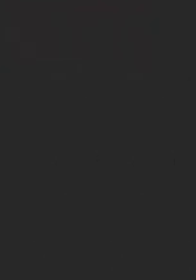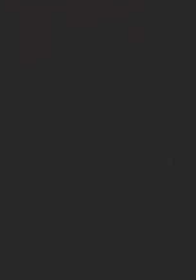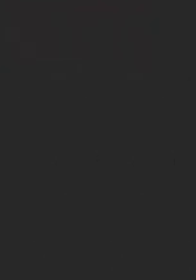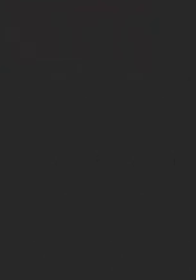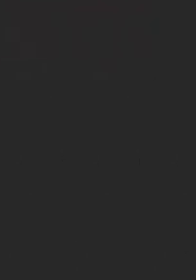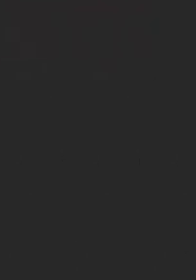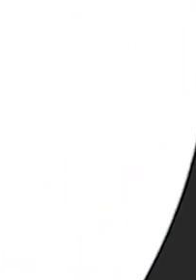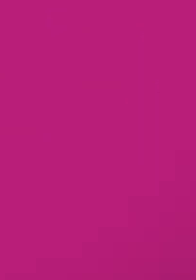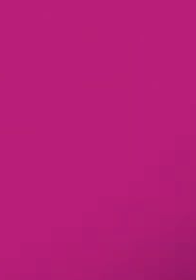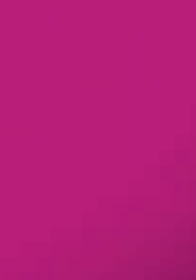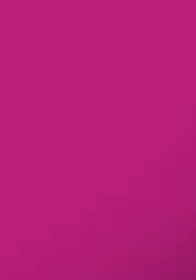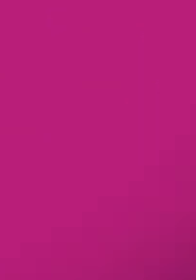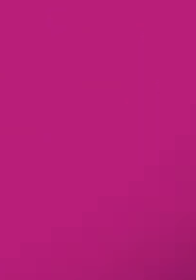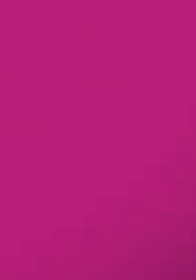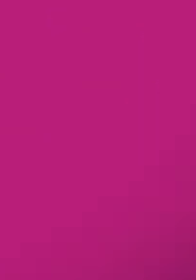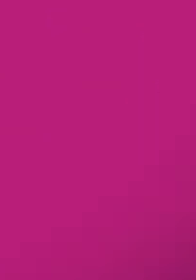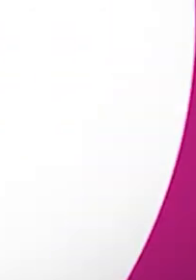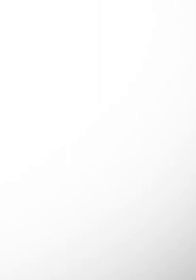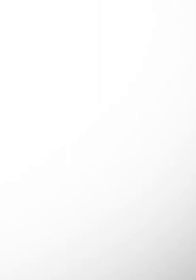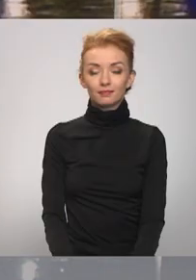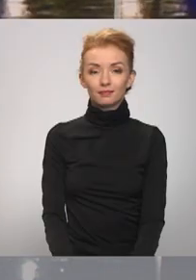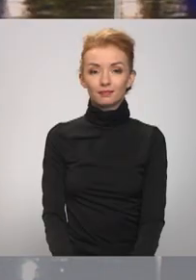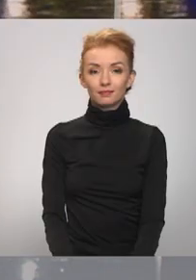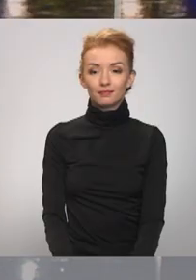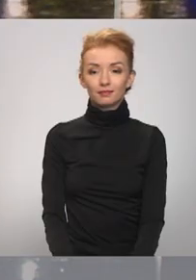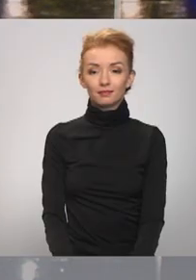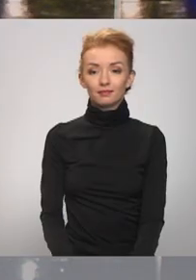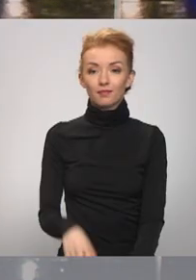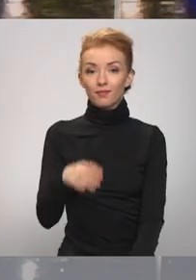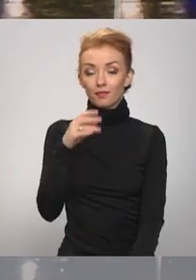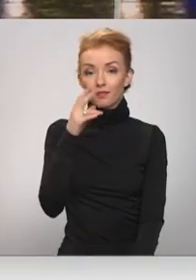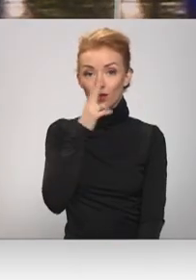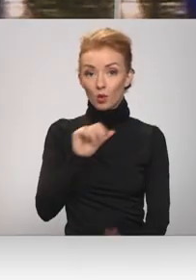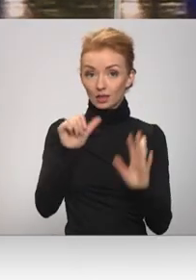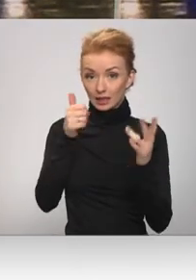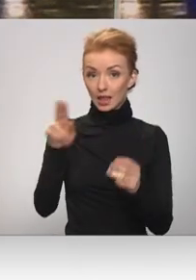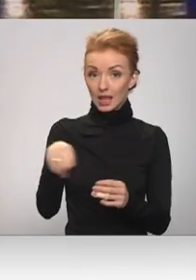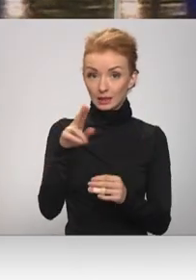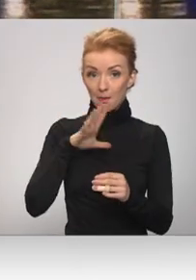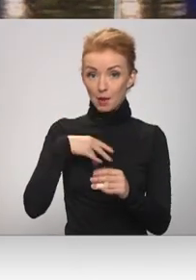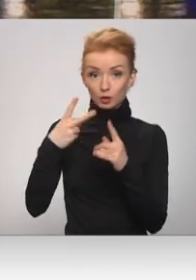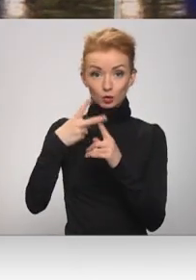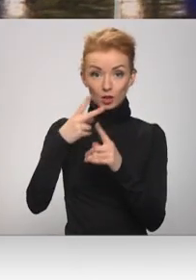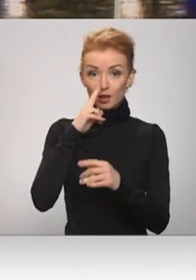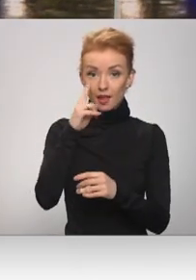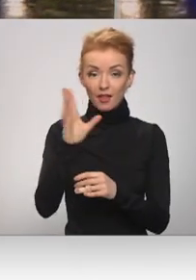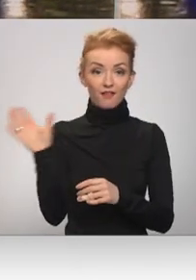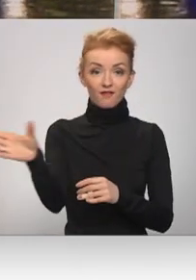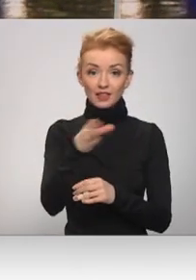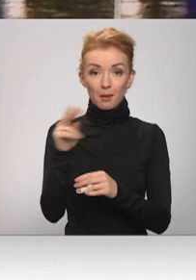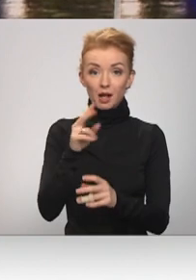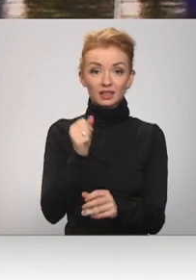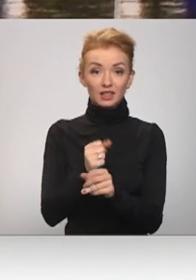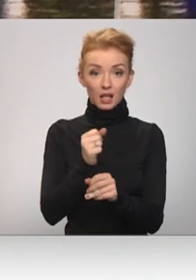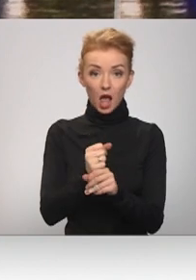Re, viss ēters ir te! No 6. decembra, tātad pēc pusotras nedēļas, visiem strādājošiem, kas